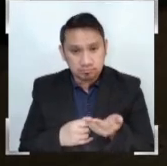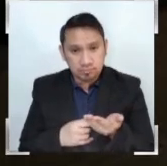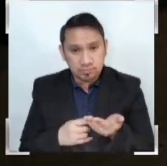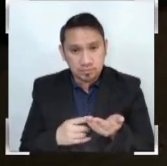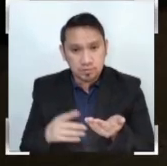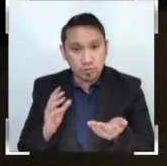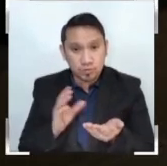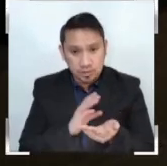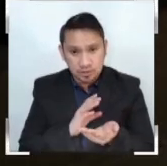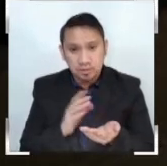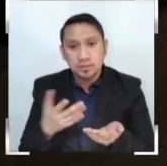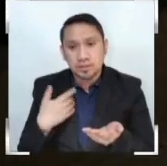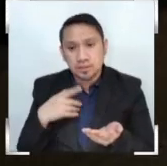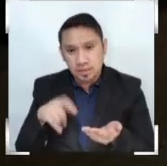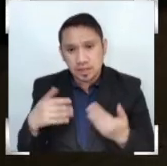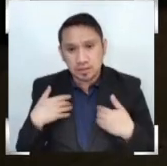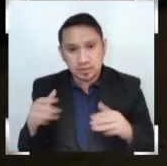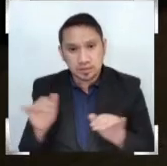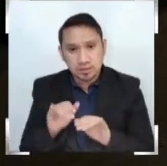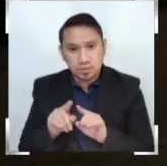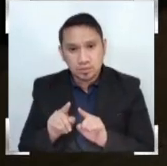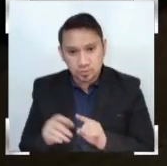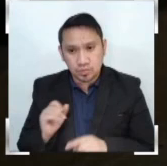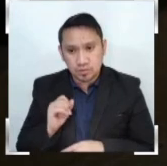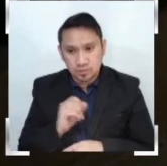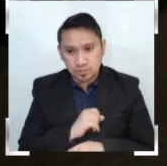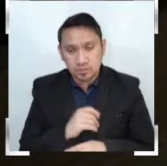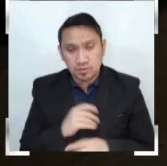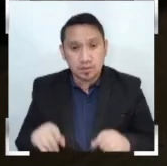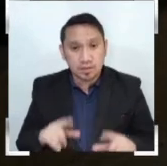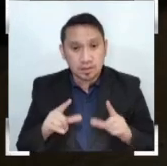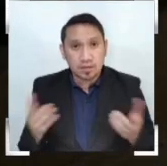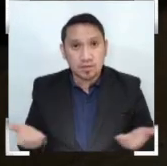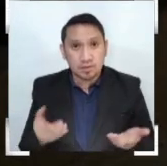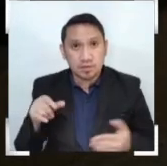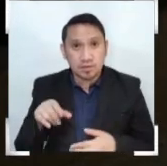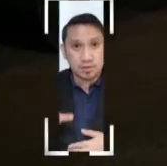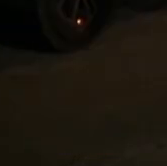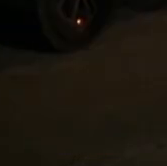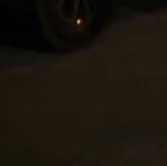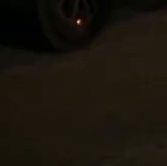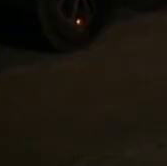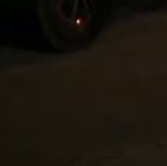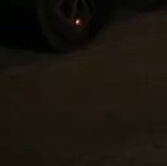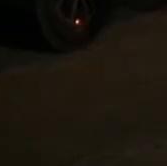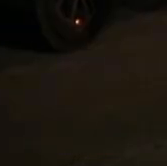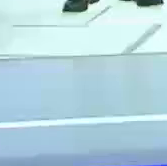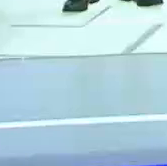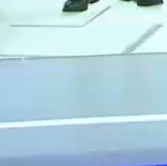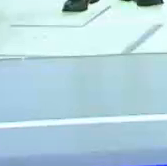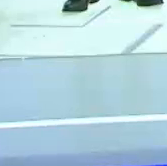din na panukala sa Senado. Live mula rito sa Quezon City, ako si Nico Wahe, ang inyong saksi.